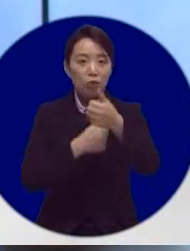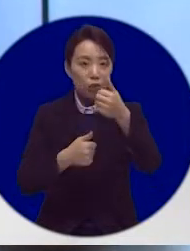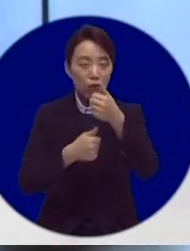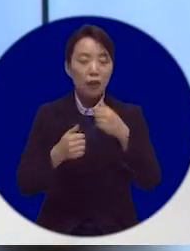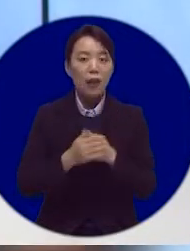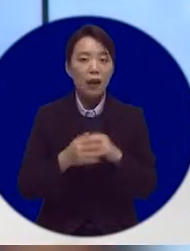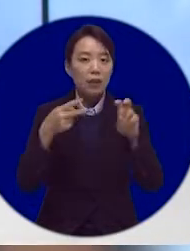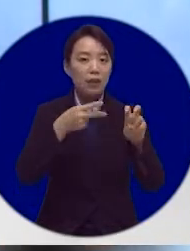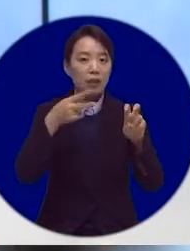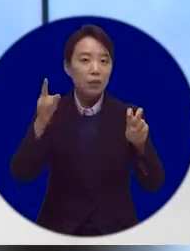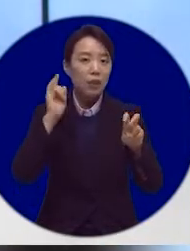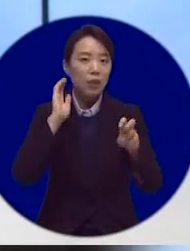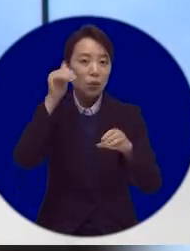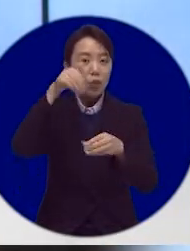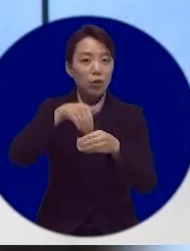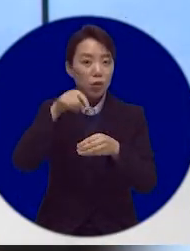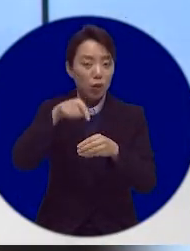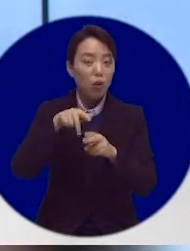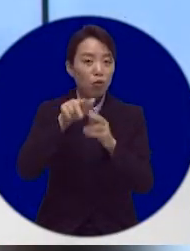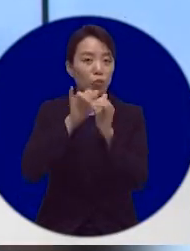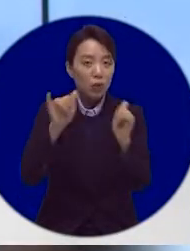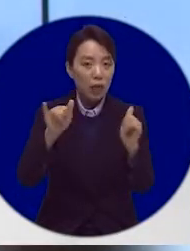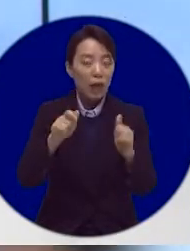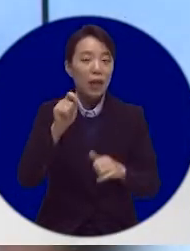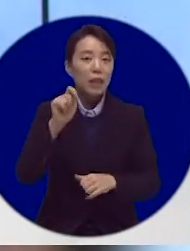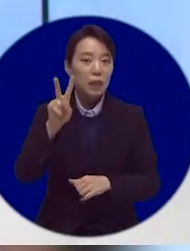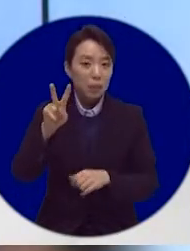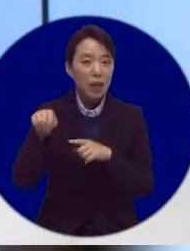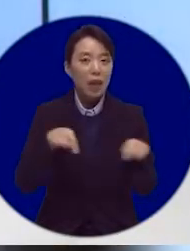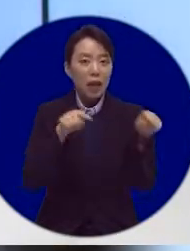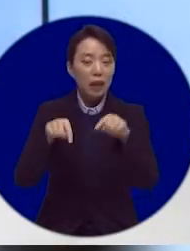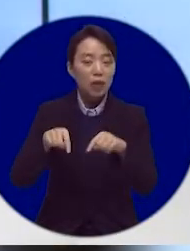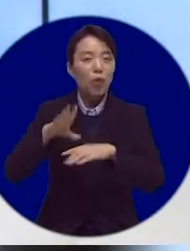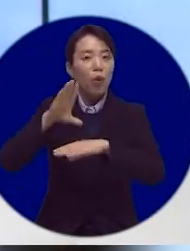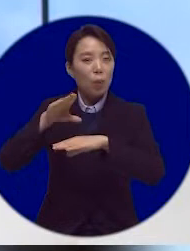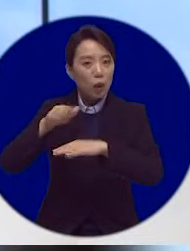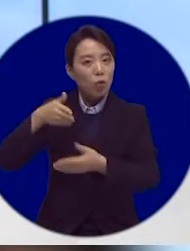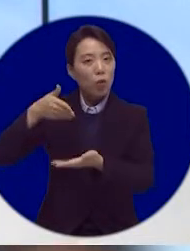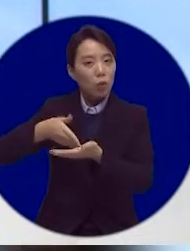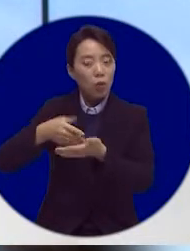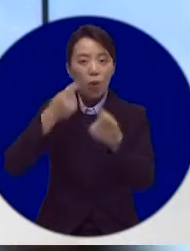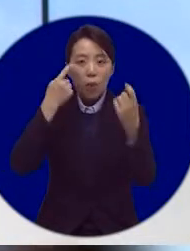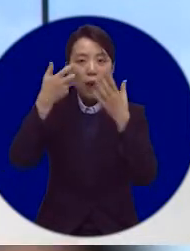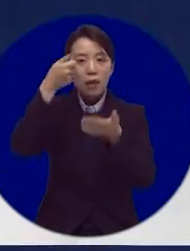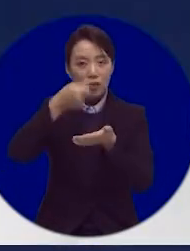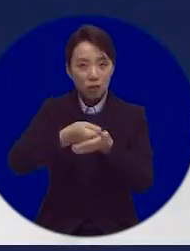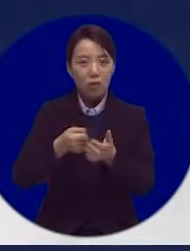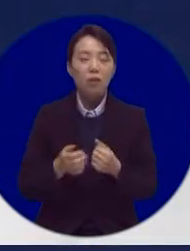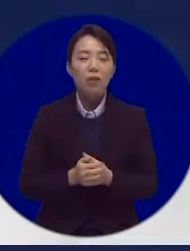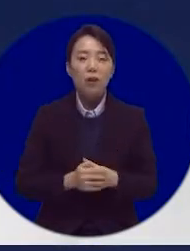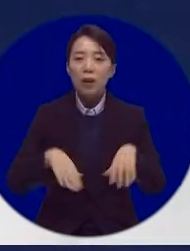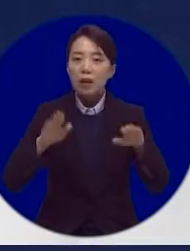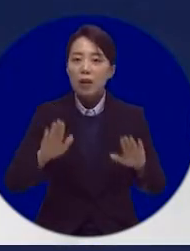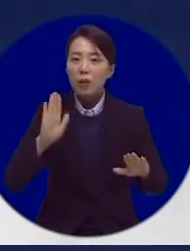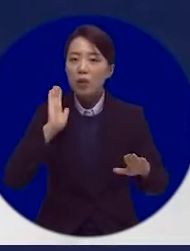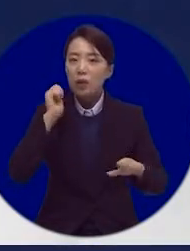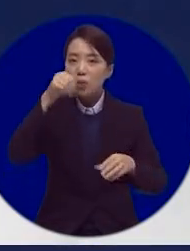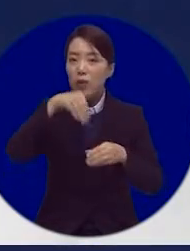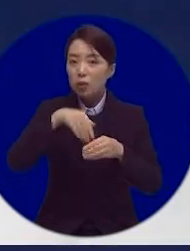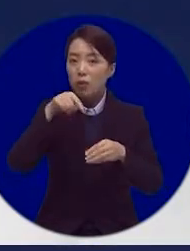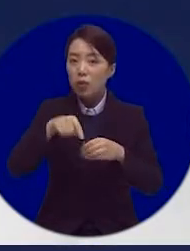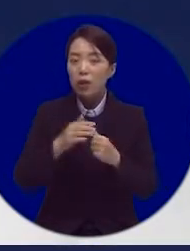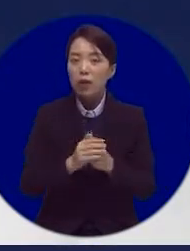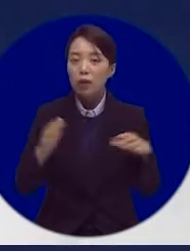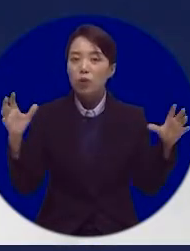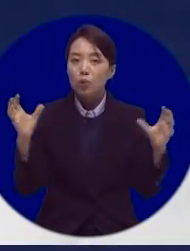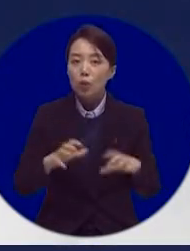중앙선거관리위원회가 제20대 대통령 선거 후보자의 TV, 라디오 방송연설 일정을 확정했습니다. 이번 대통령 선거에서는